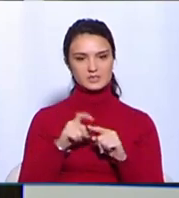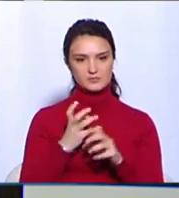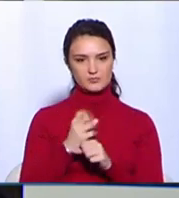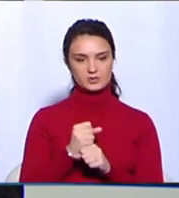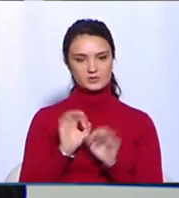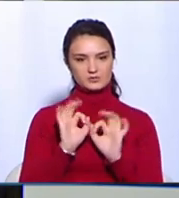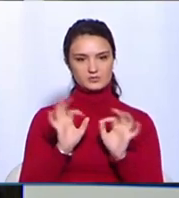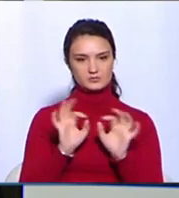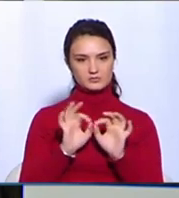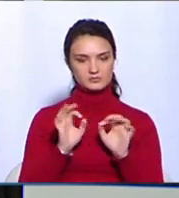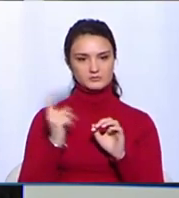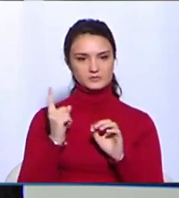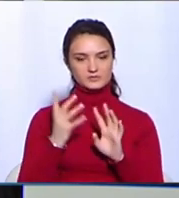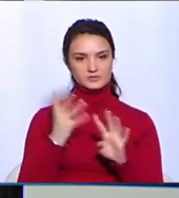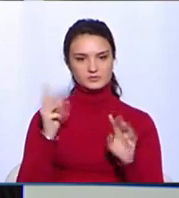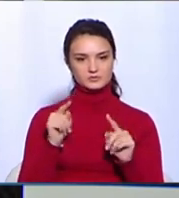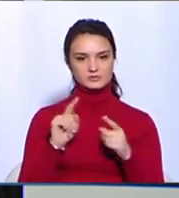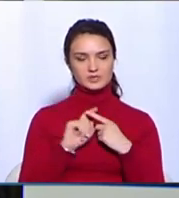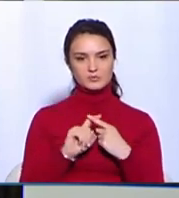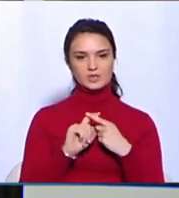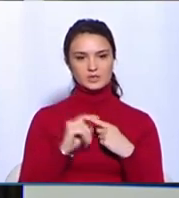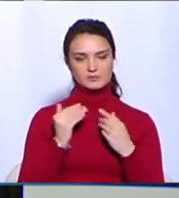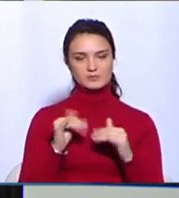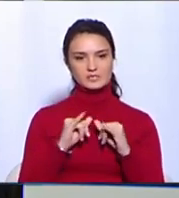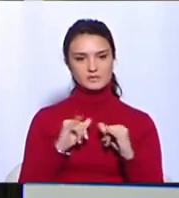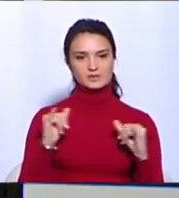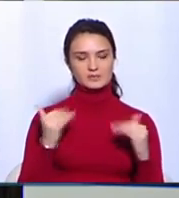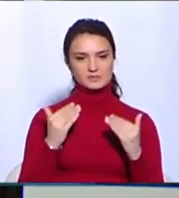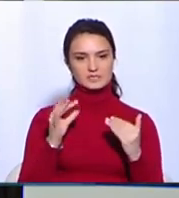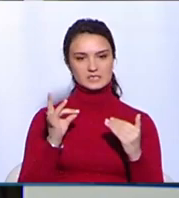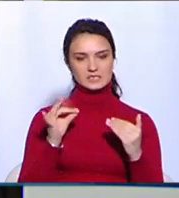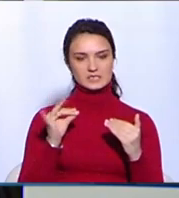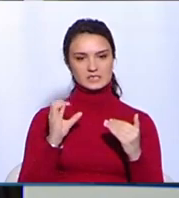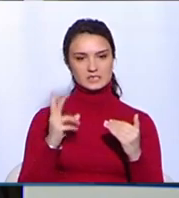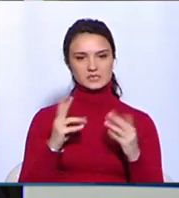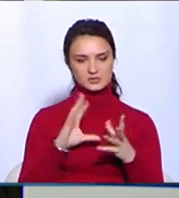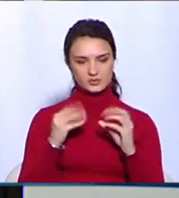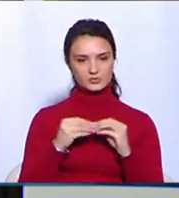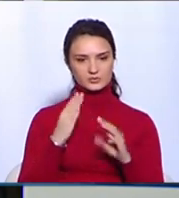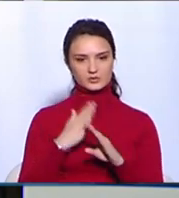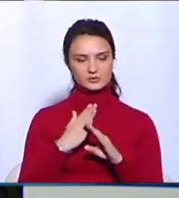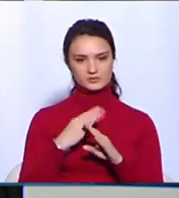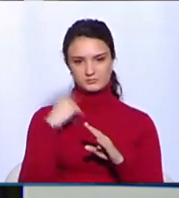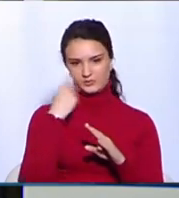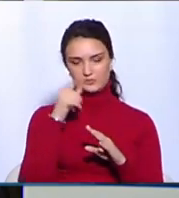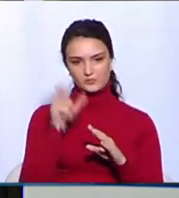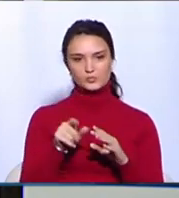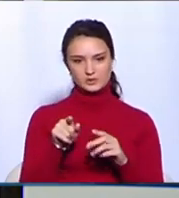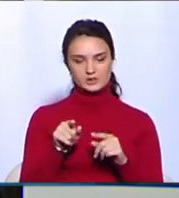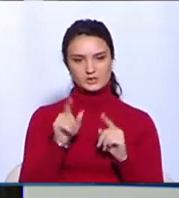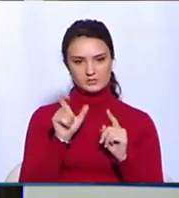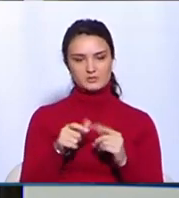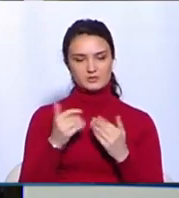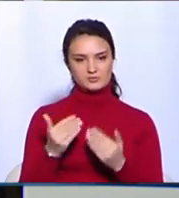მოკლედ ჩამოვაყალიბო. პირველი, დამოკიდებულების განვითარების რისკი არის ზოგადად პიროვნული აშლობის